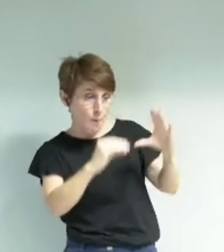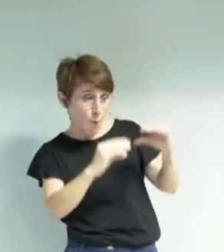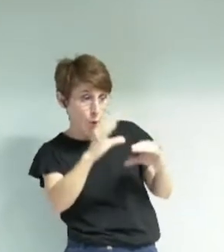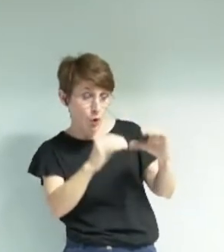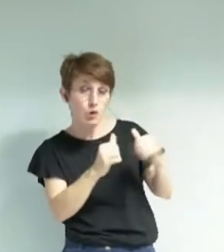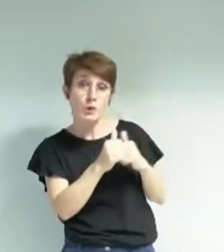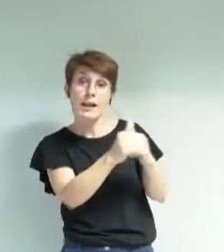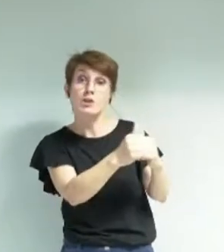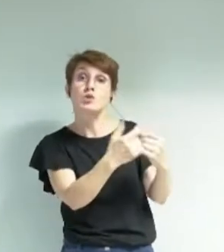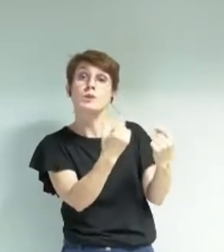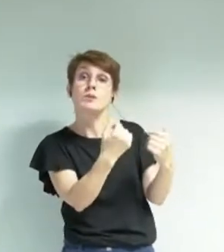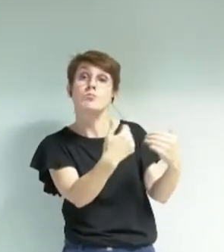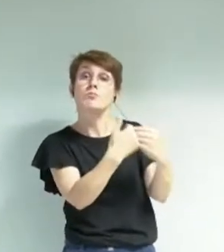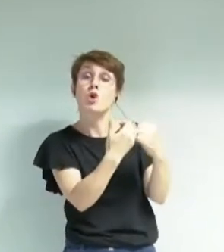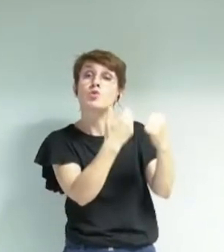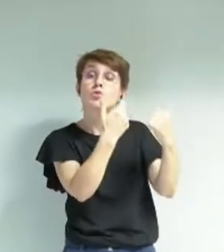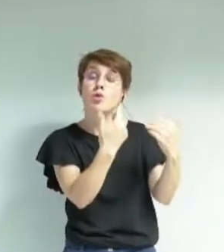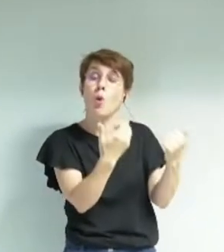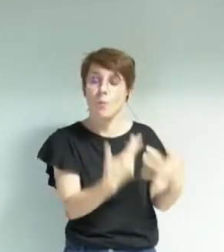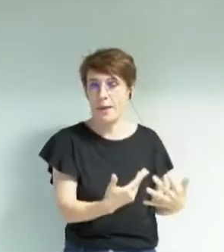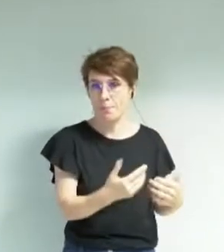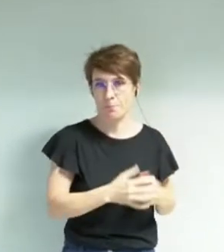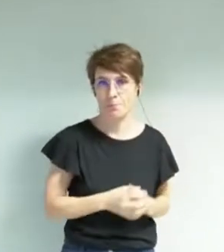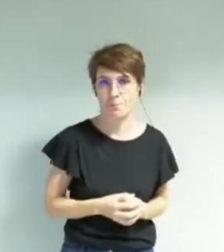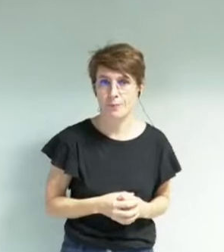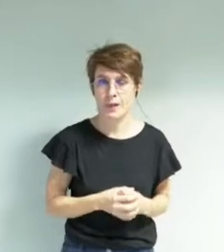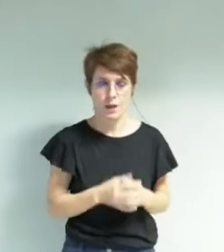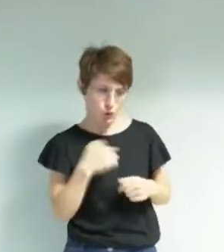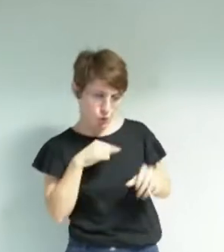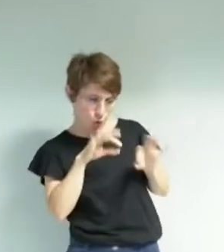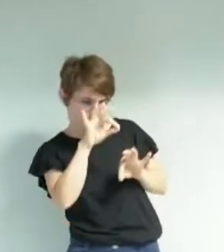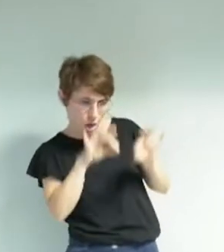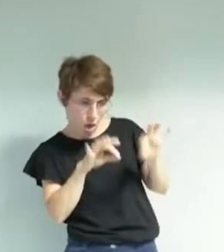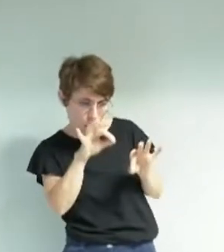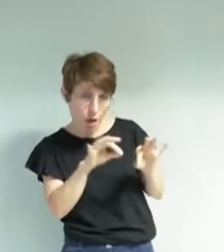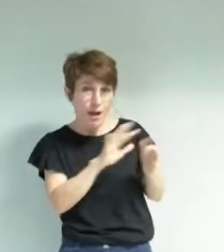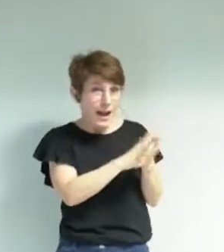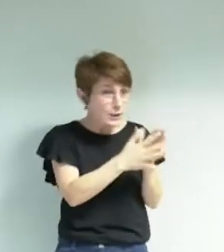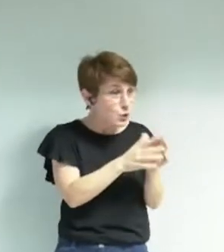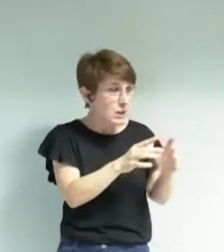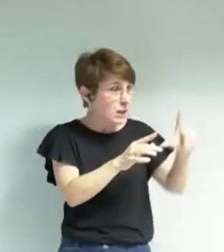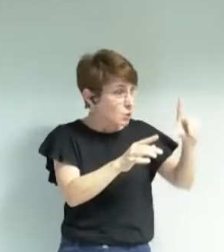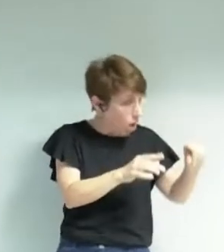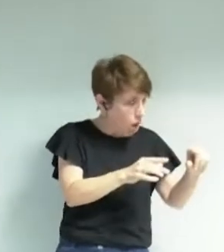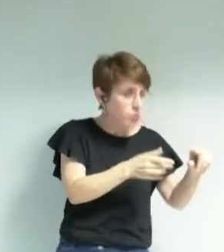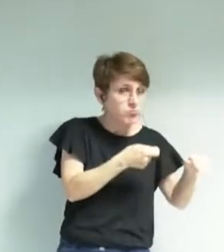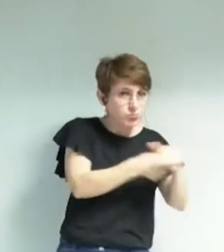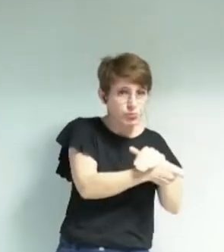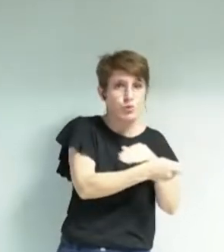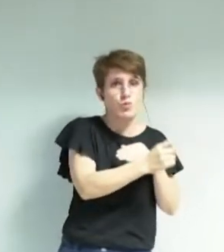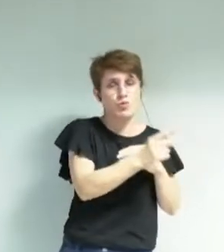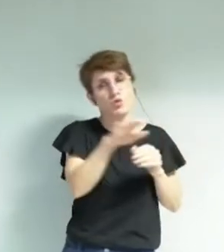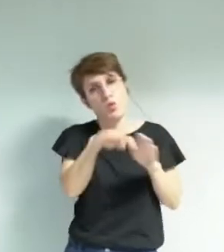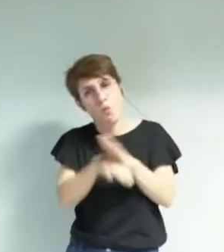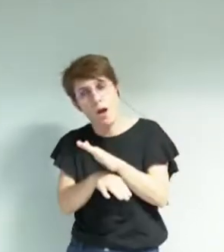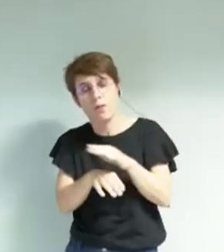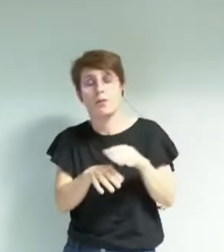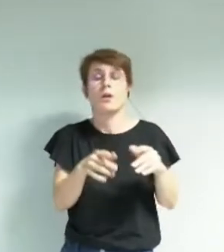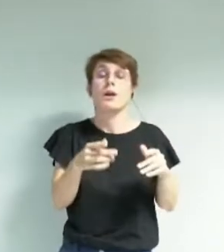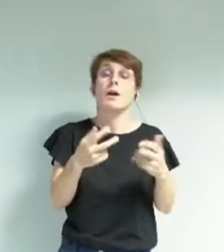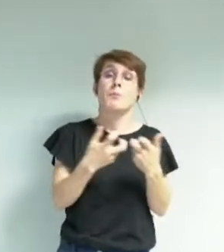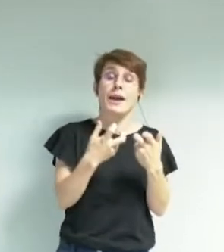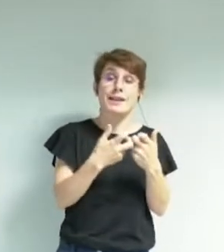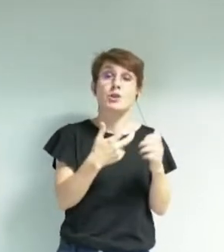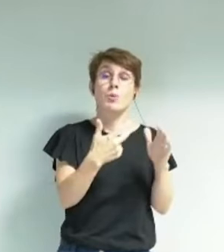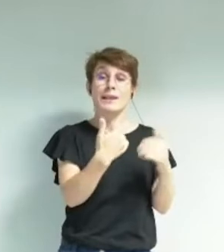cette demande. Il s'agit d'ajuster notre exigence aux moyens des associations. Au-delà de 3 500 euros de demande de subvention,